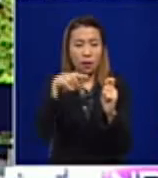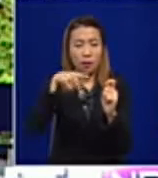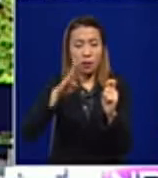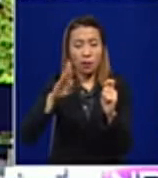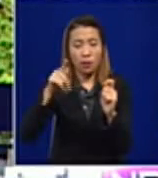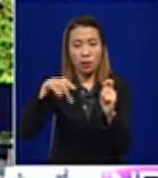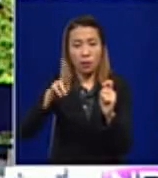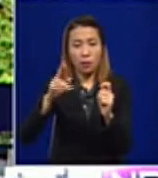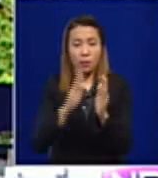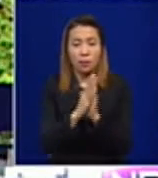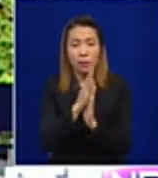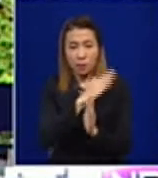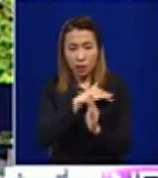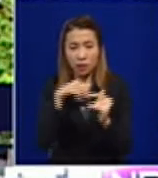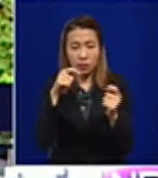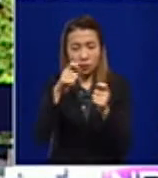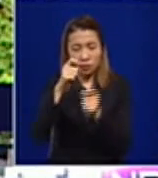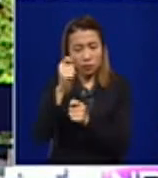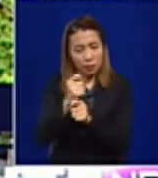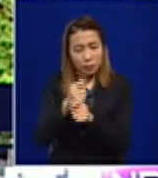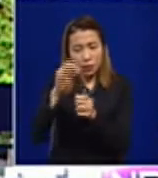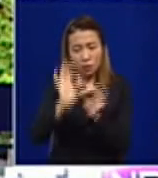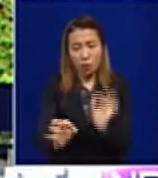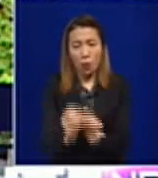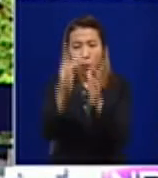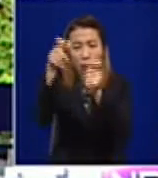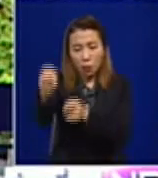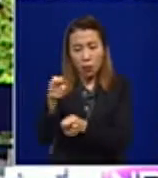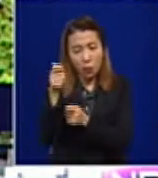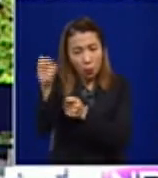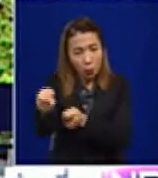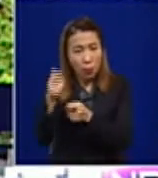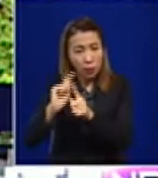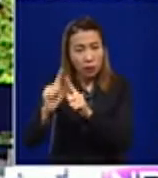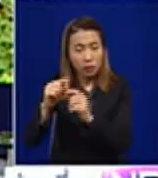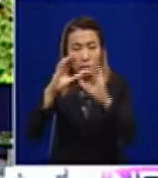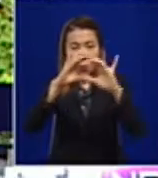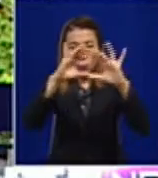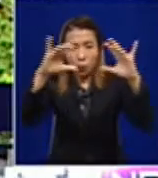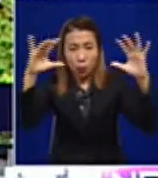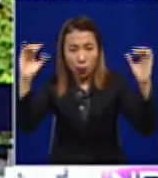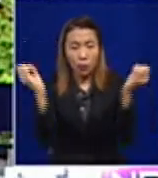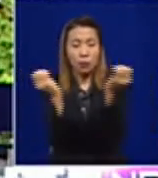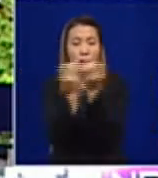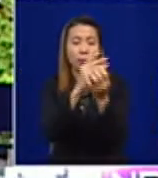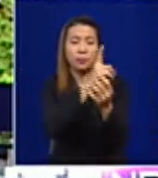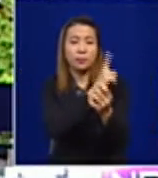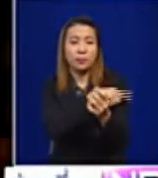าวบ้านจุดไฟเผาเพื่อทำการเกษตรพร้อมควบคุมตัวผู้จุดไฟเผาป่ามาดำเนินคดีค่ะ